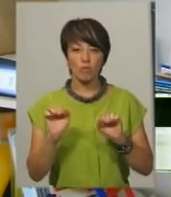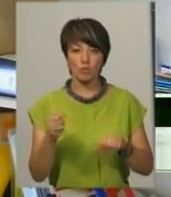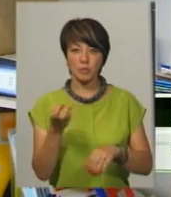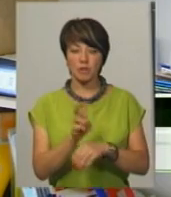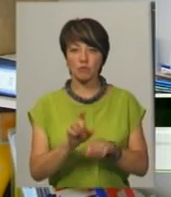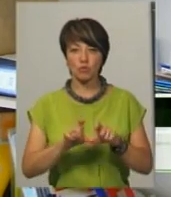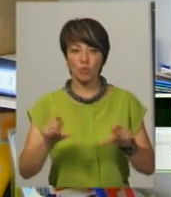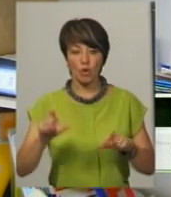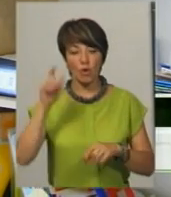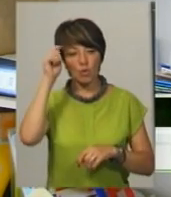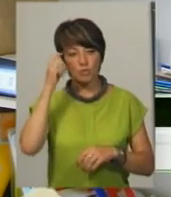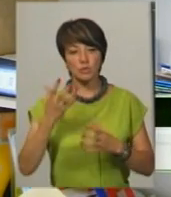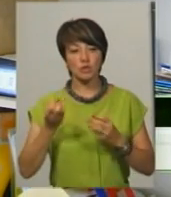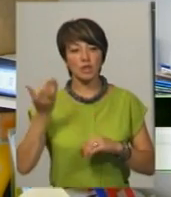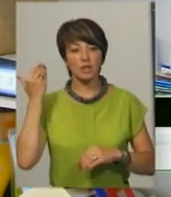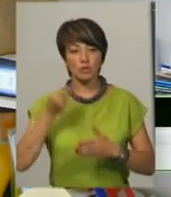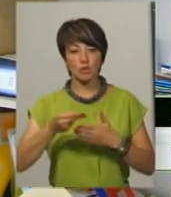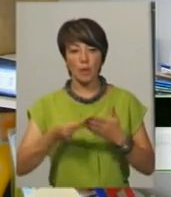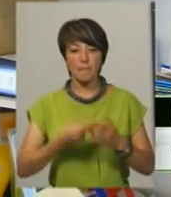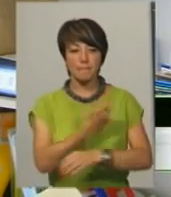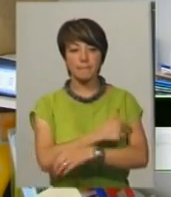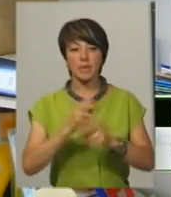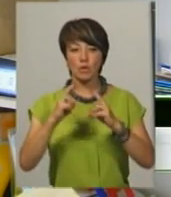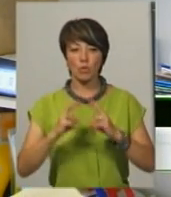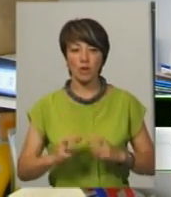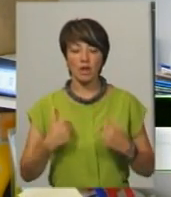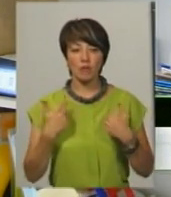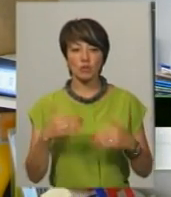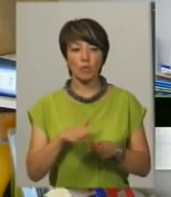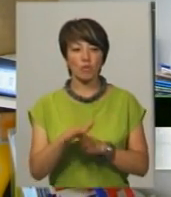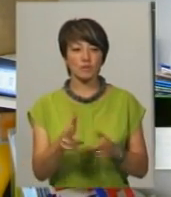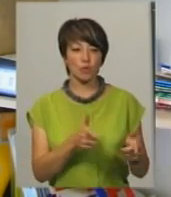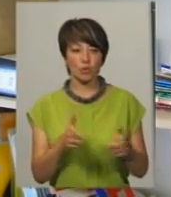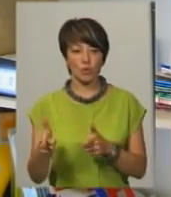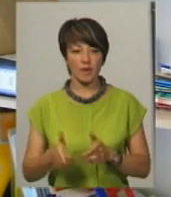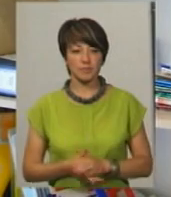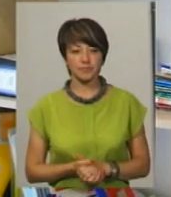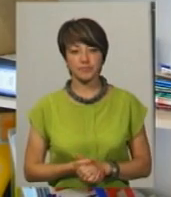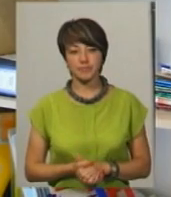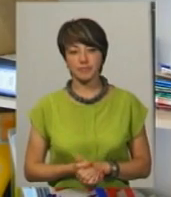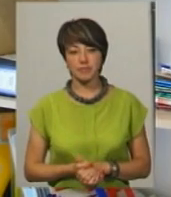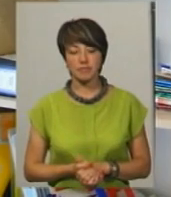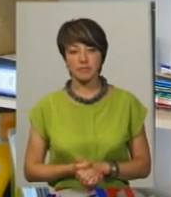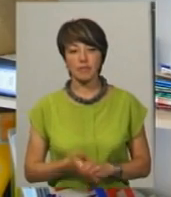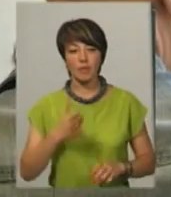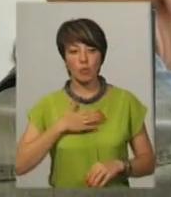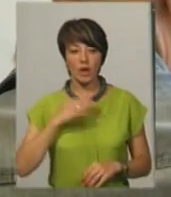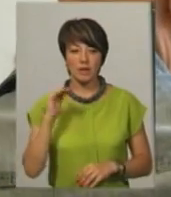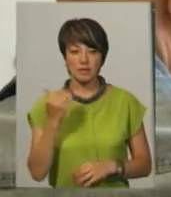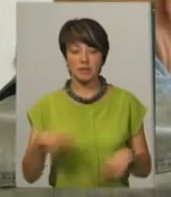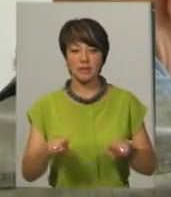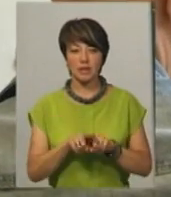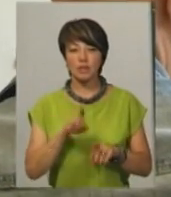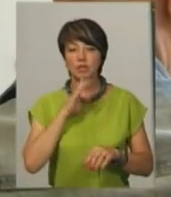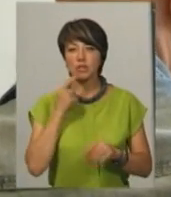школу хлопцям. Я взяла ще раніше, пройшла медогляд, тобто я вже повністю готова і моя дитина. Жінка